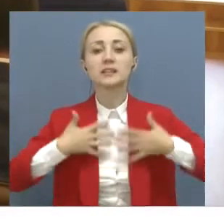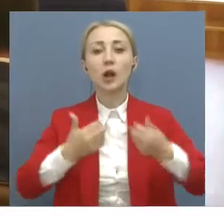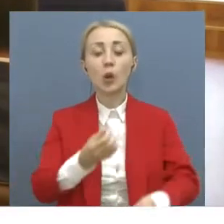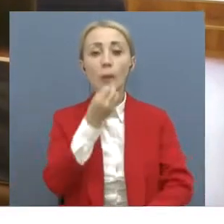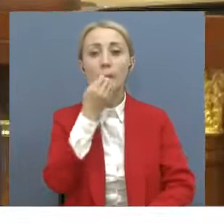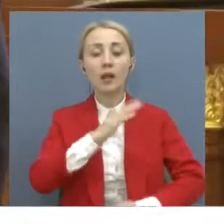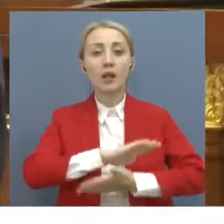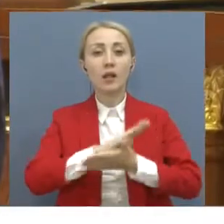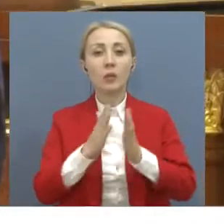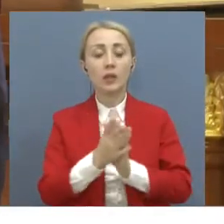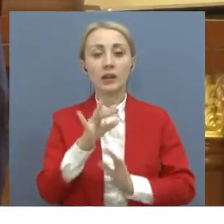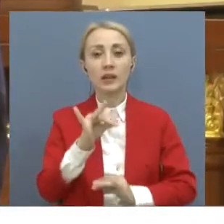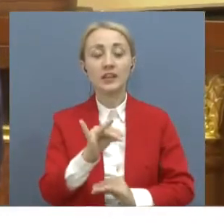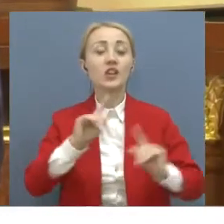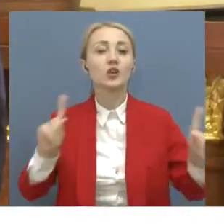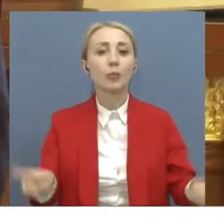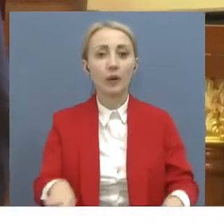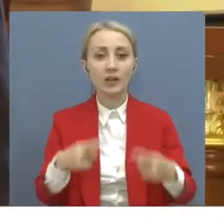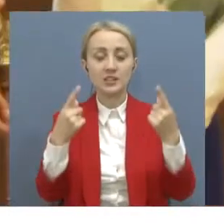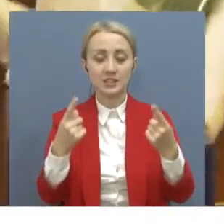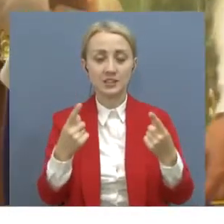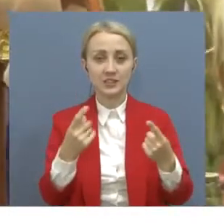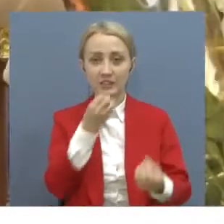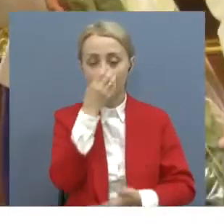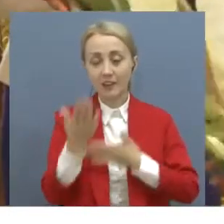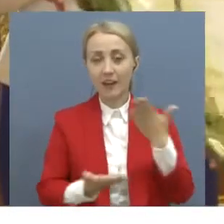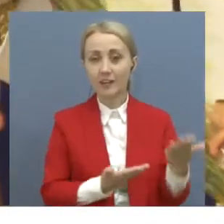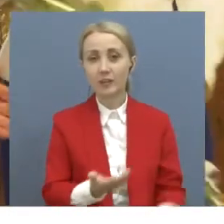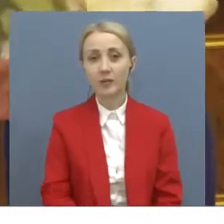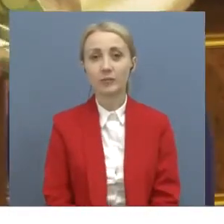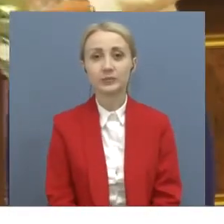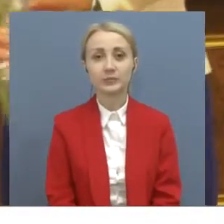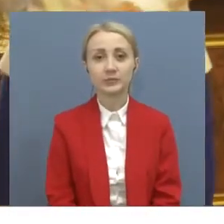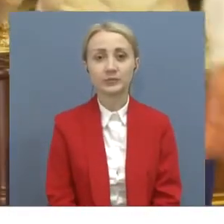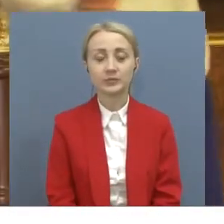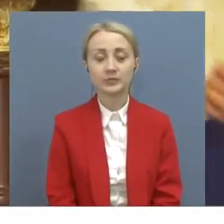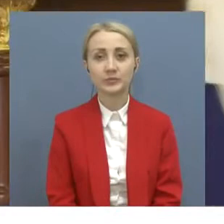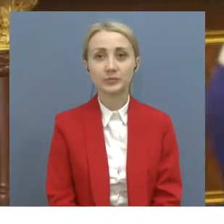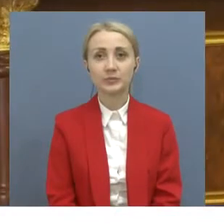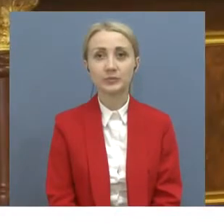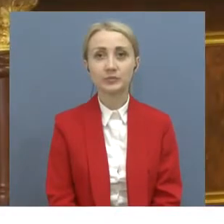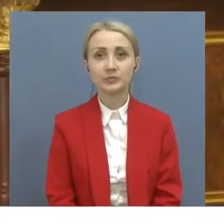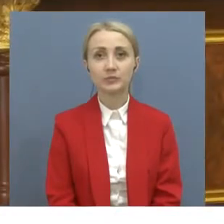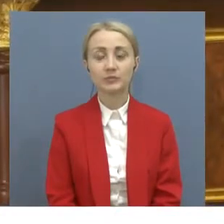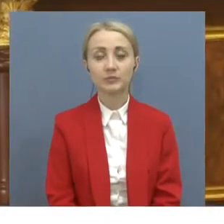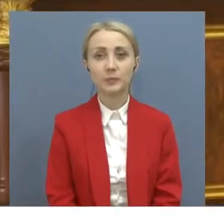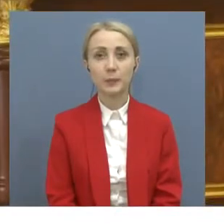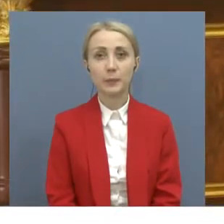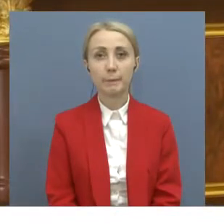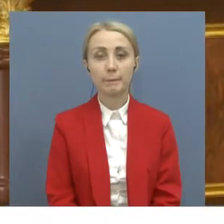медицина мамандарына денсаулық тілеп, өңір тұрғындары атынан алғыс білдірді. Ауғанбек Манарбекұлы, Павел Соловьев, Жахангер Мұхамбетов, Көкше